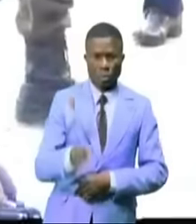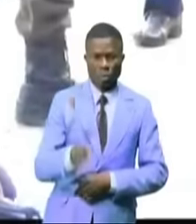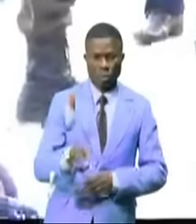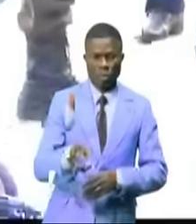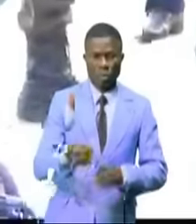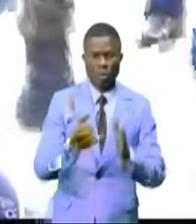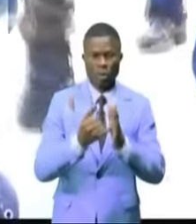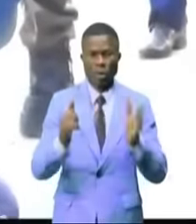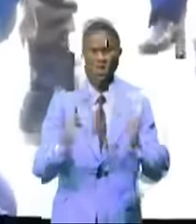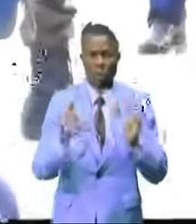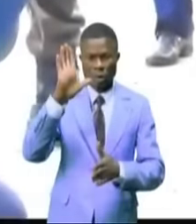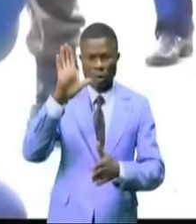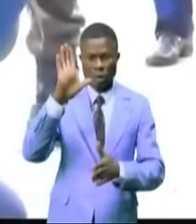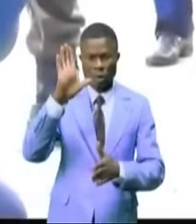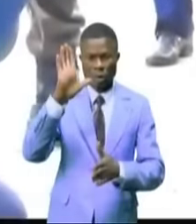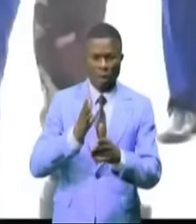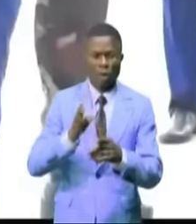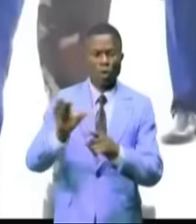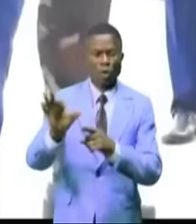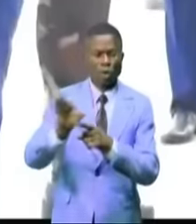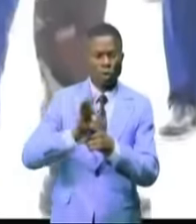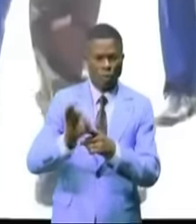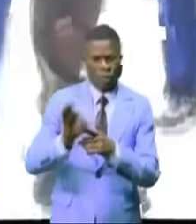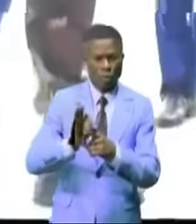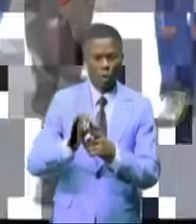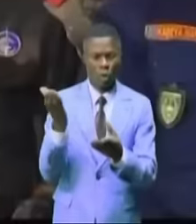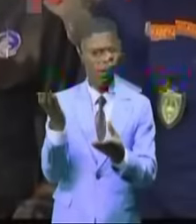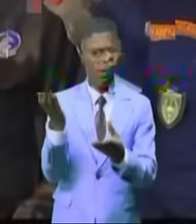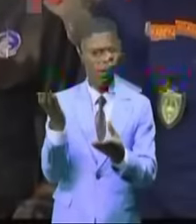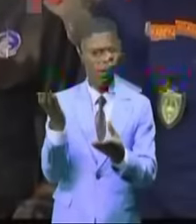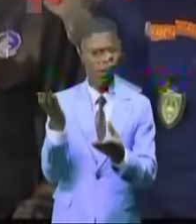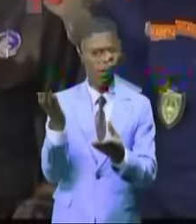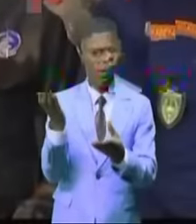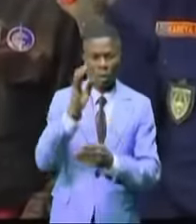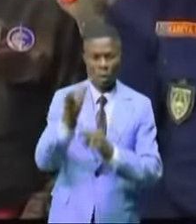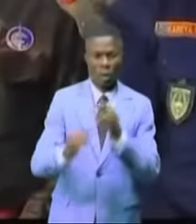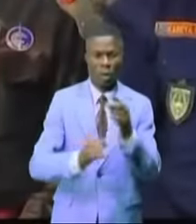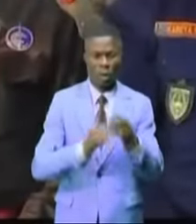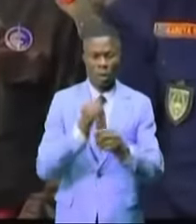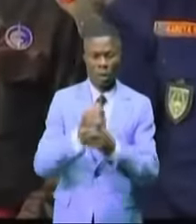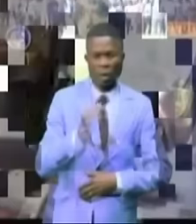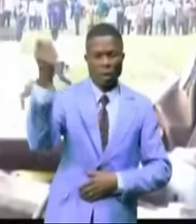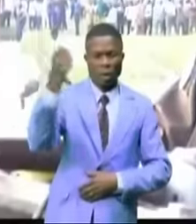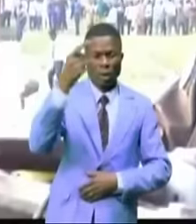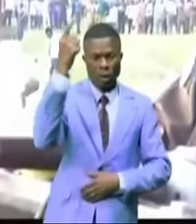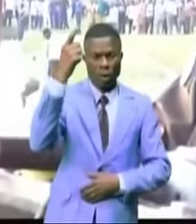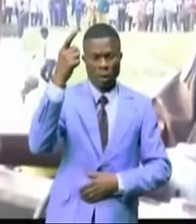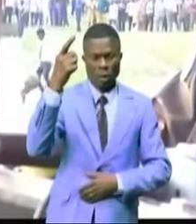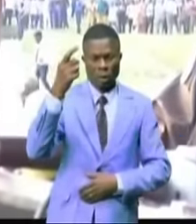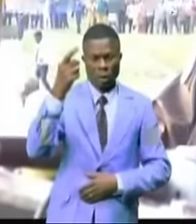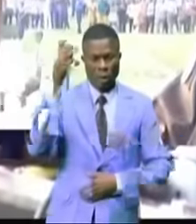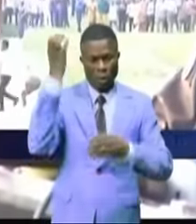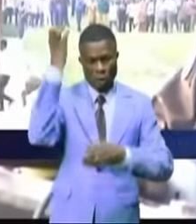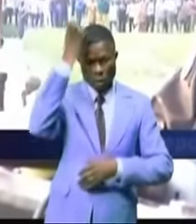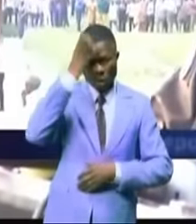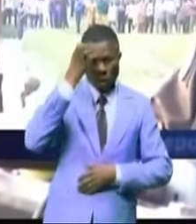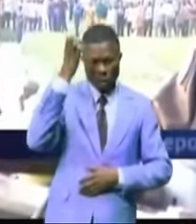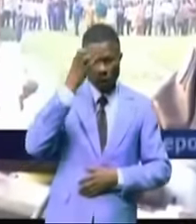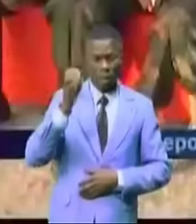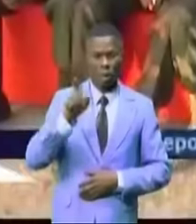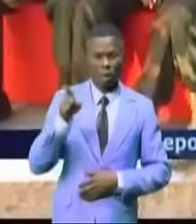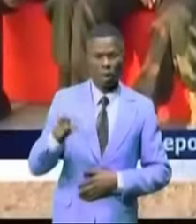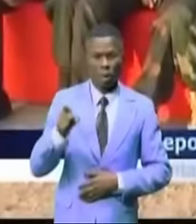formation utilise avec 14 formations, notamment les droits internationaux humanitaires, a fait savoir le général Albertin